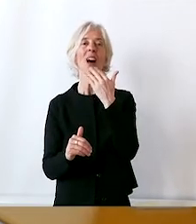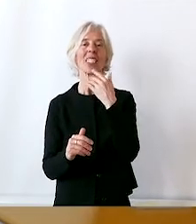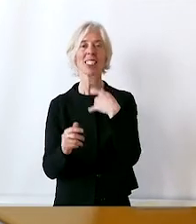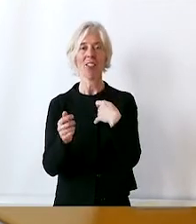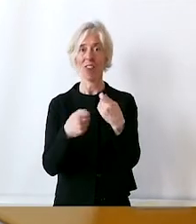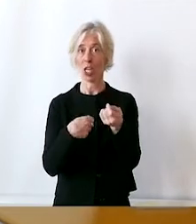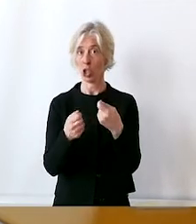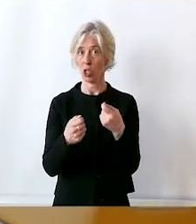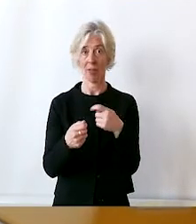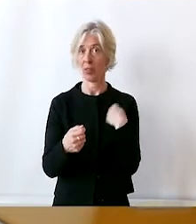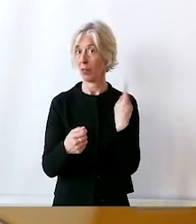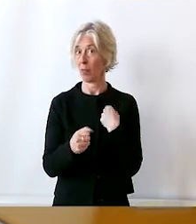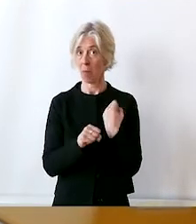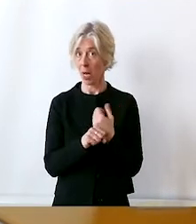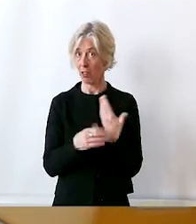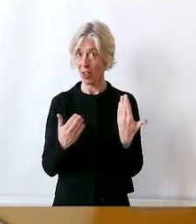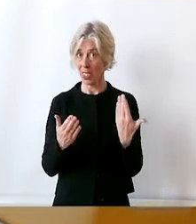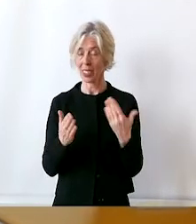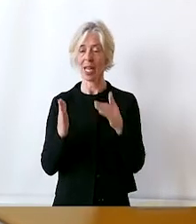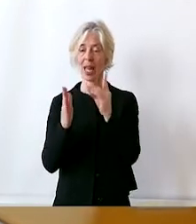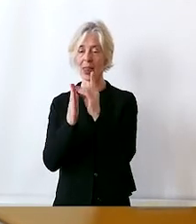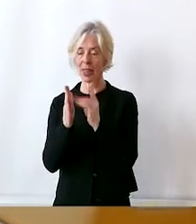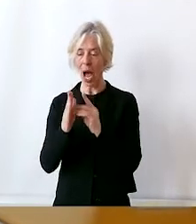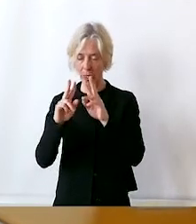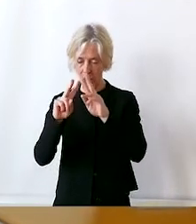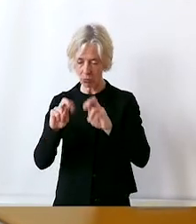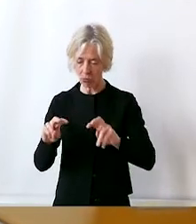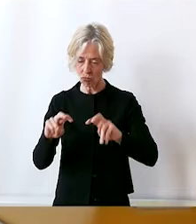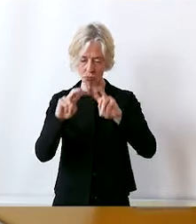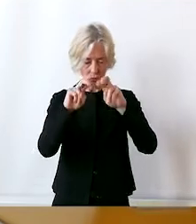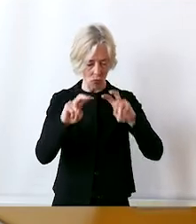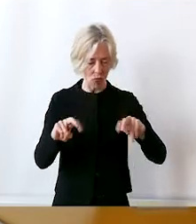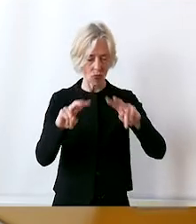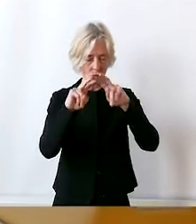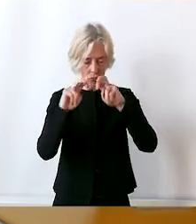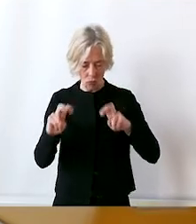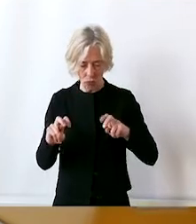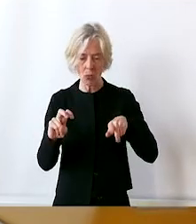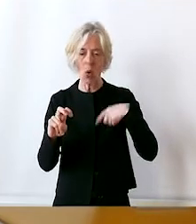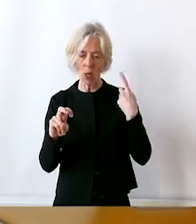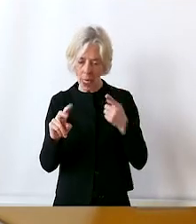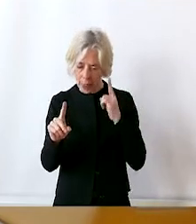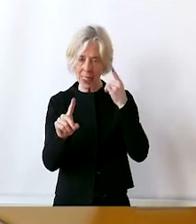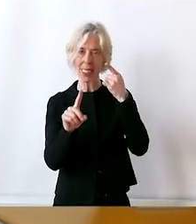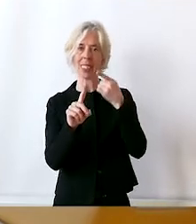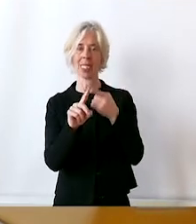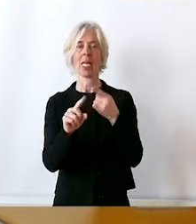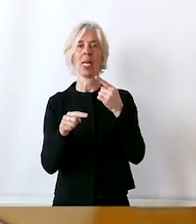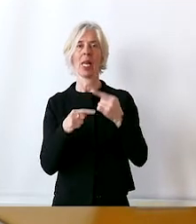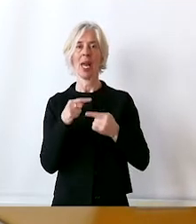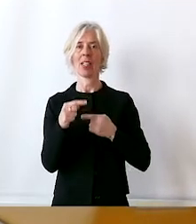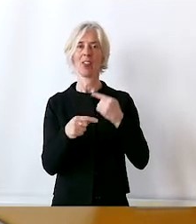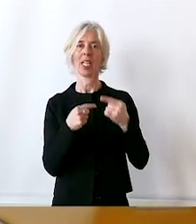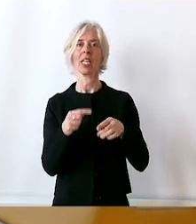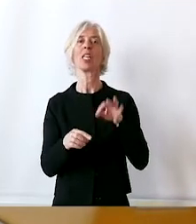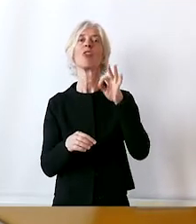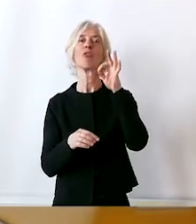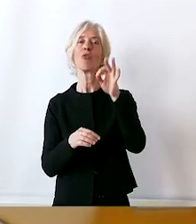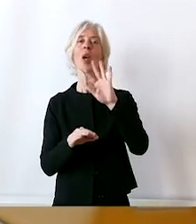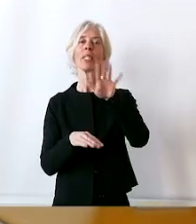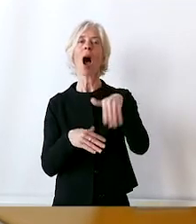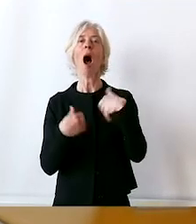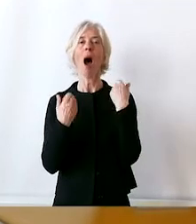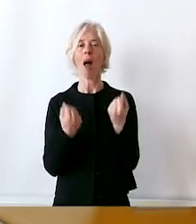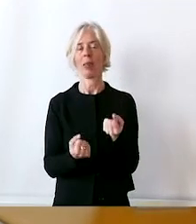über den Zustand der Umwelt. Daraus entwickeln wir Ziele, Strategien und Planungen für eine nachhaltige Nutzung und Sicherung unserer